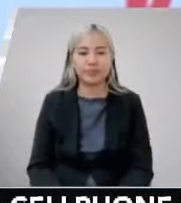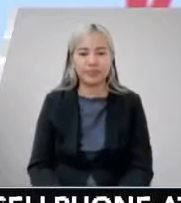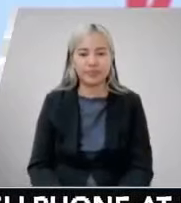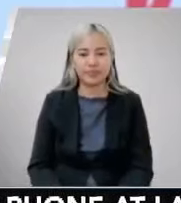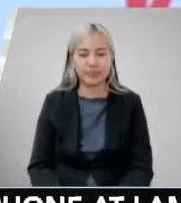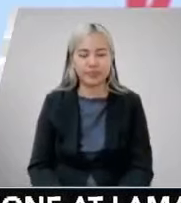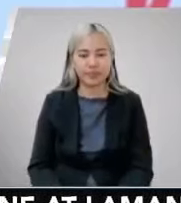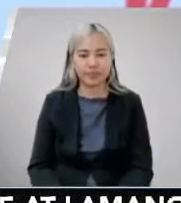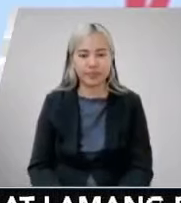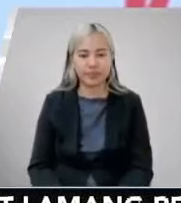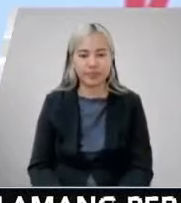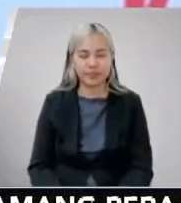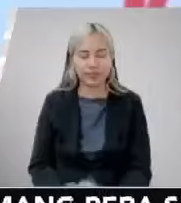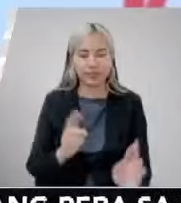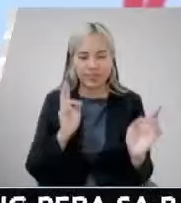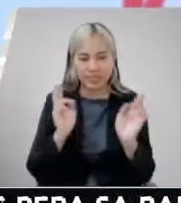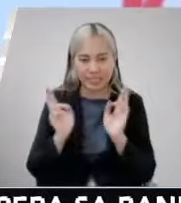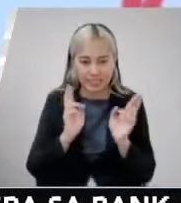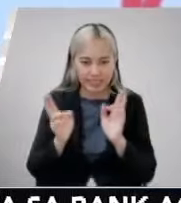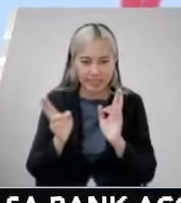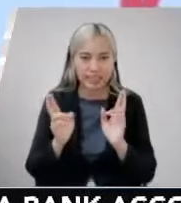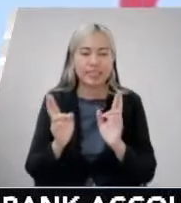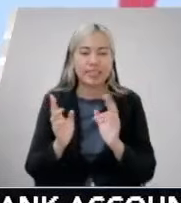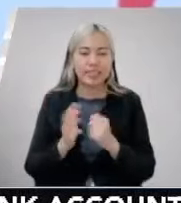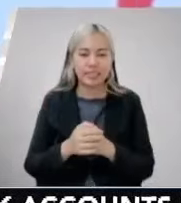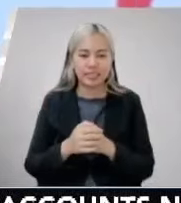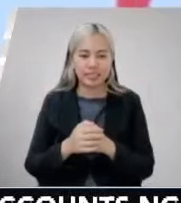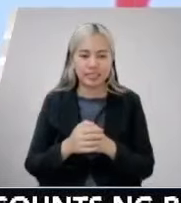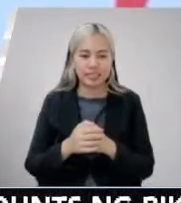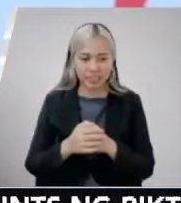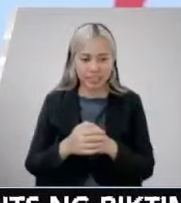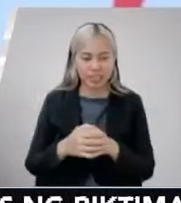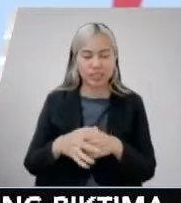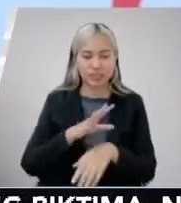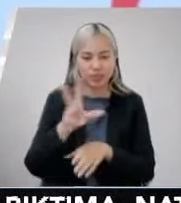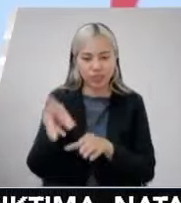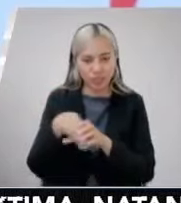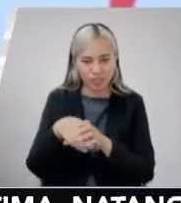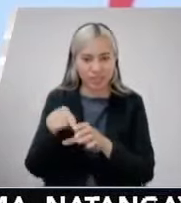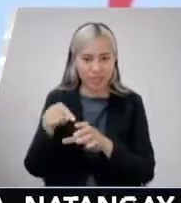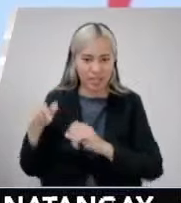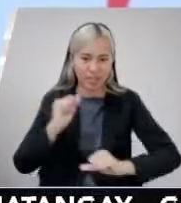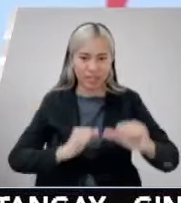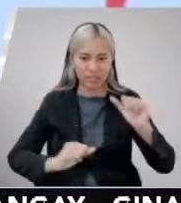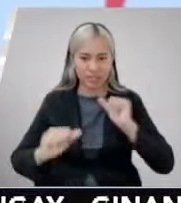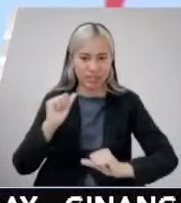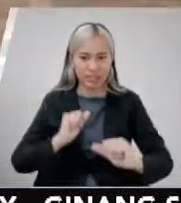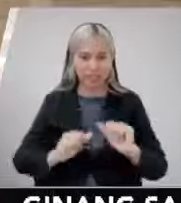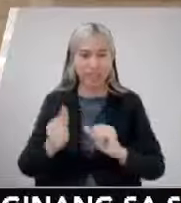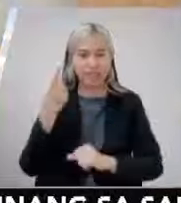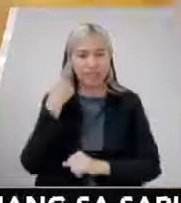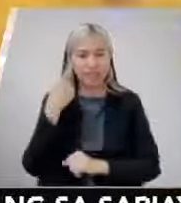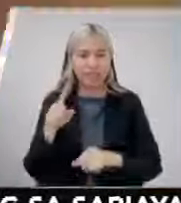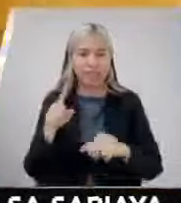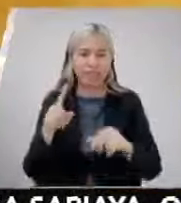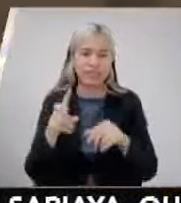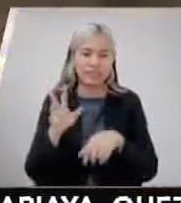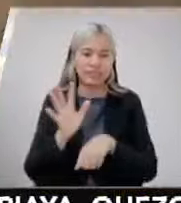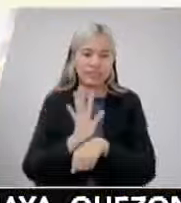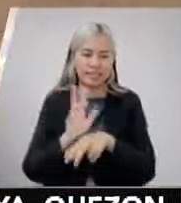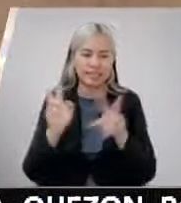Ready na ang makipagbardagulan sa acting ang upcoming character sa Abot Kamay na Pangarap. Wala